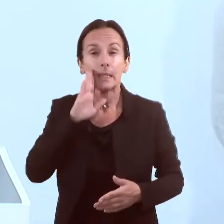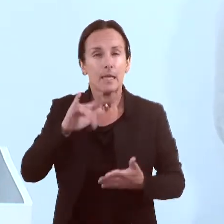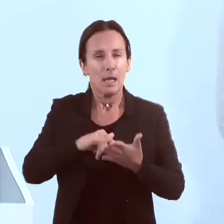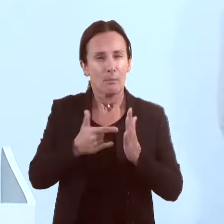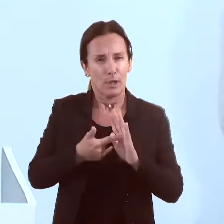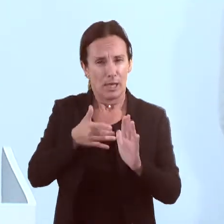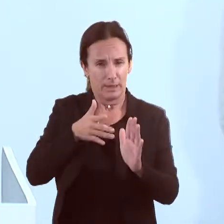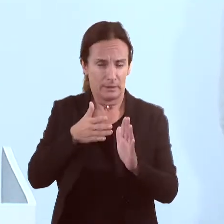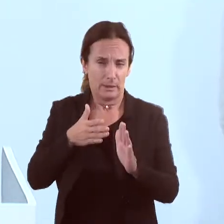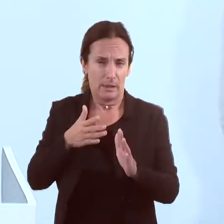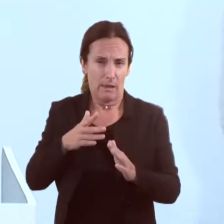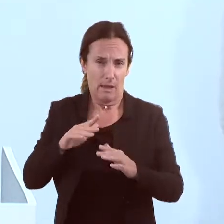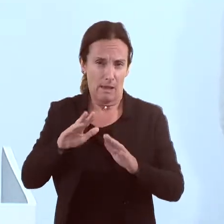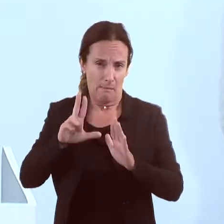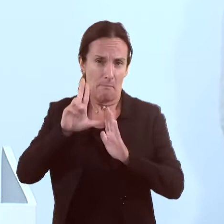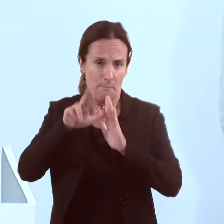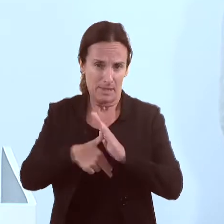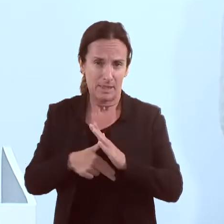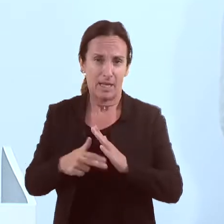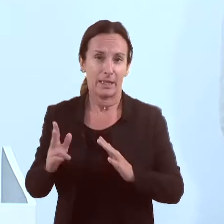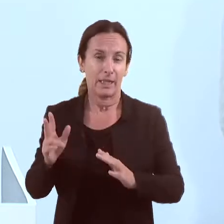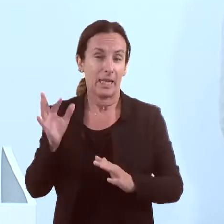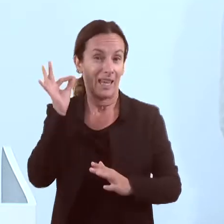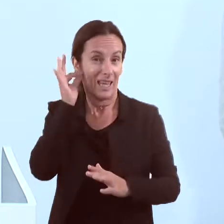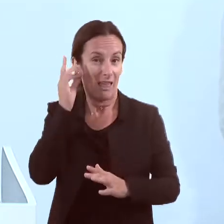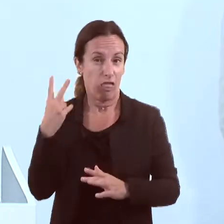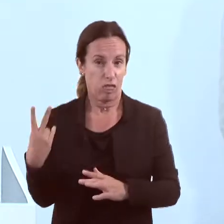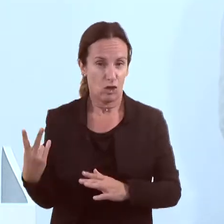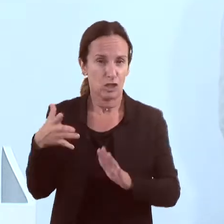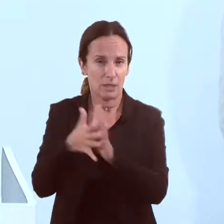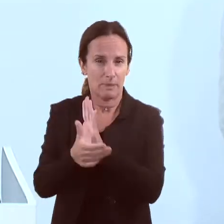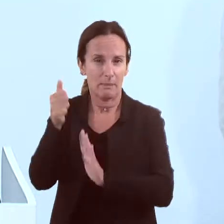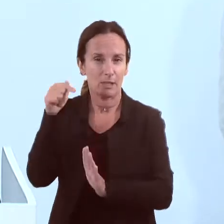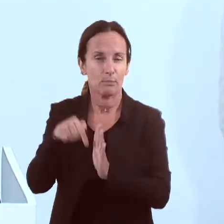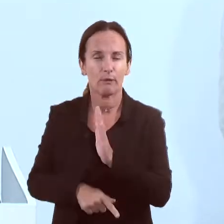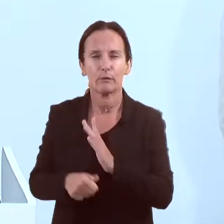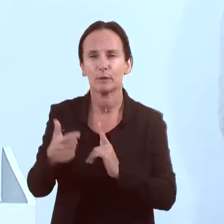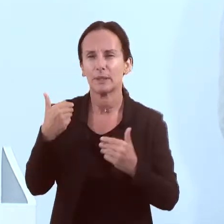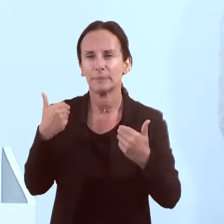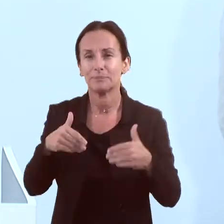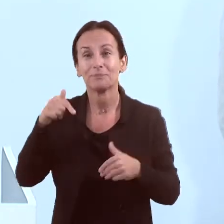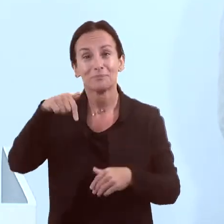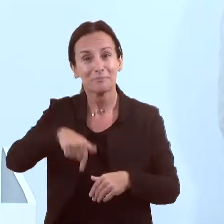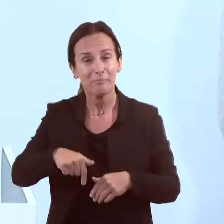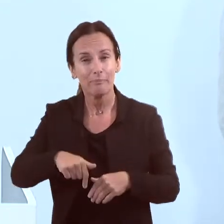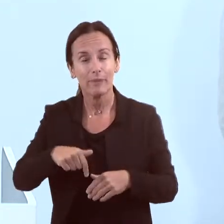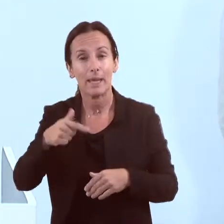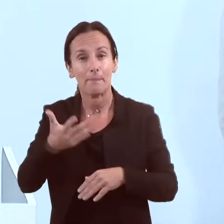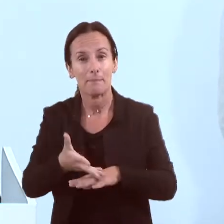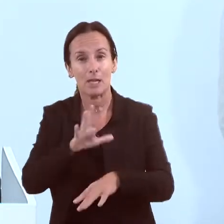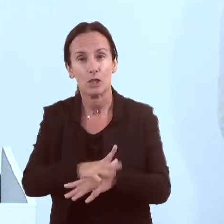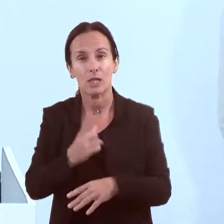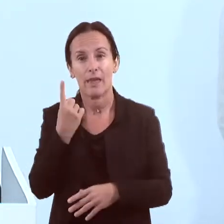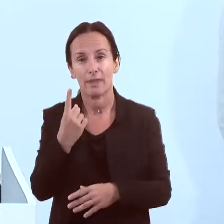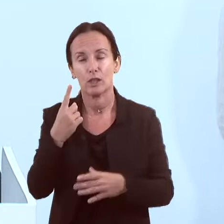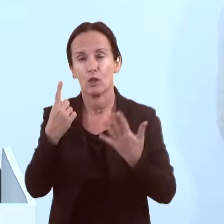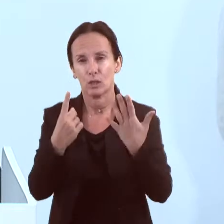millor, atendran a 1.300 persones a tot Espanya, però centram 160 persones a Mallorca,